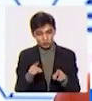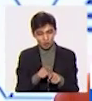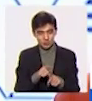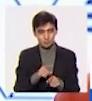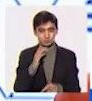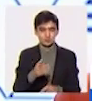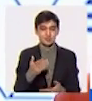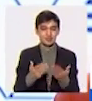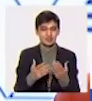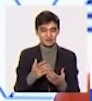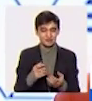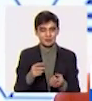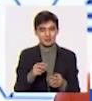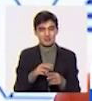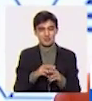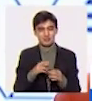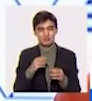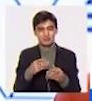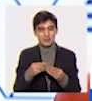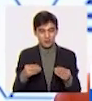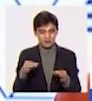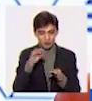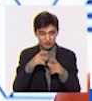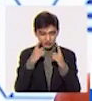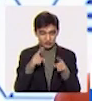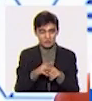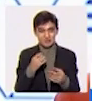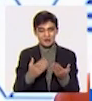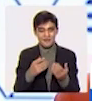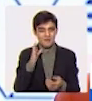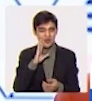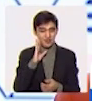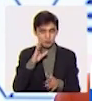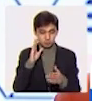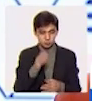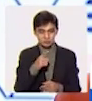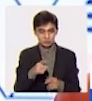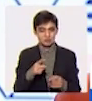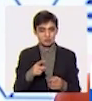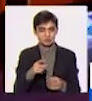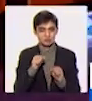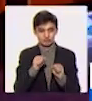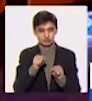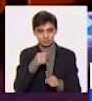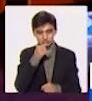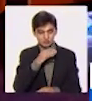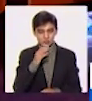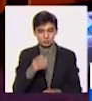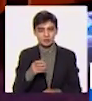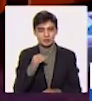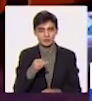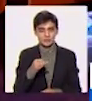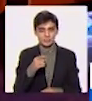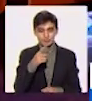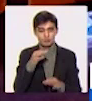будет хлопчатобумажный материал, если будет увлажнение, ничто не сохранит вас. Поэтому... То есть то, что мы видели,